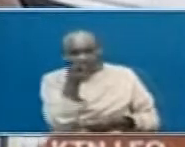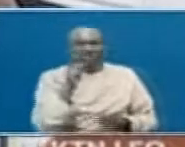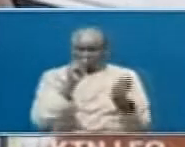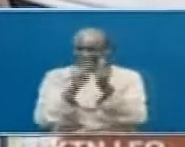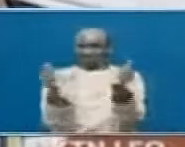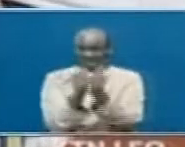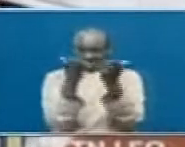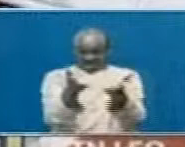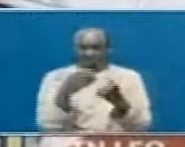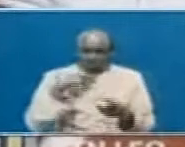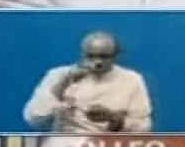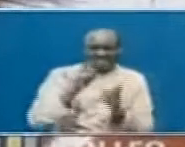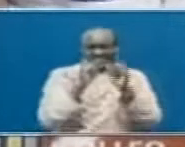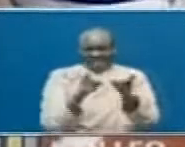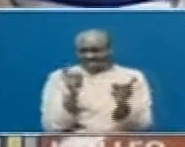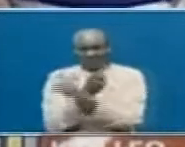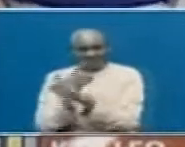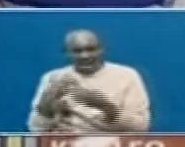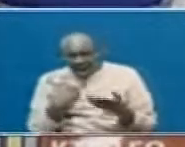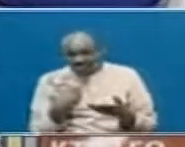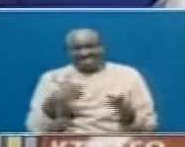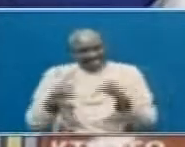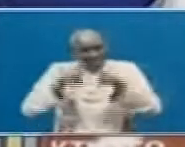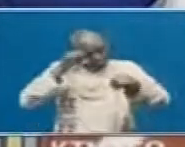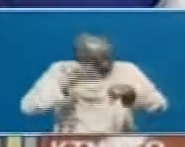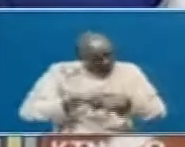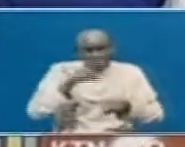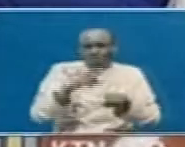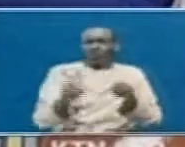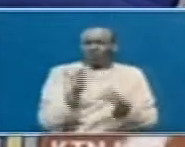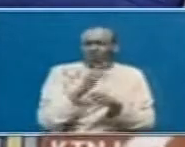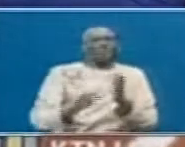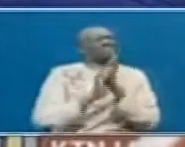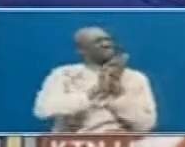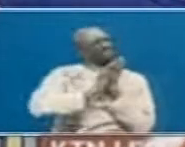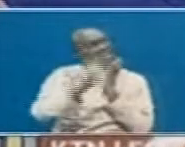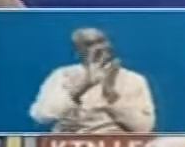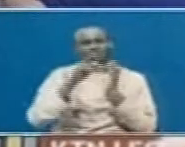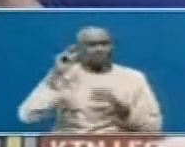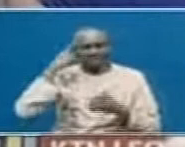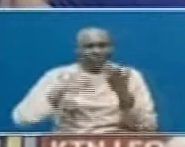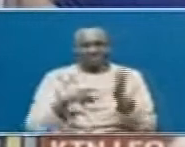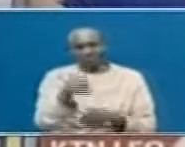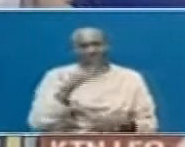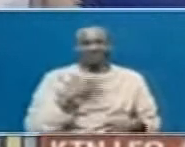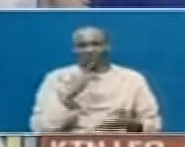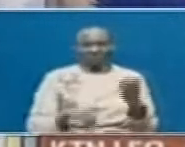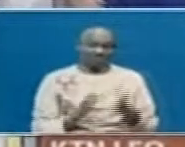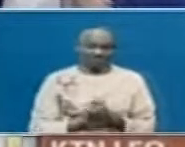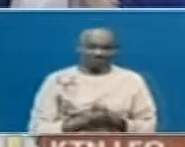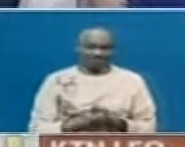hivi, kuona talanta zenu zilikuja wakati mmoja na kufanya kibao kuwa maarufu zaidi. Pita kwa bianza na wewe.